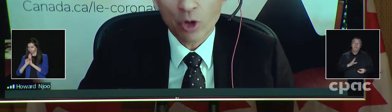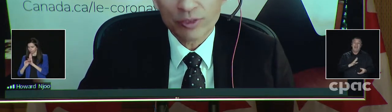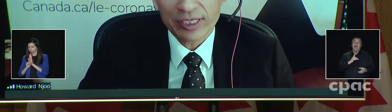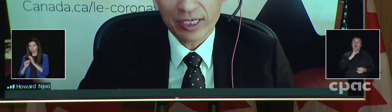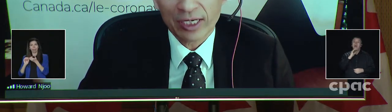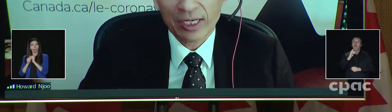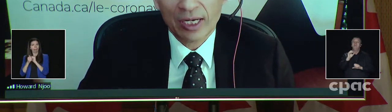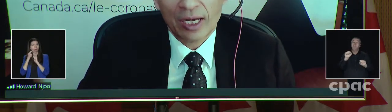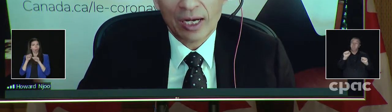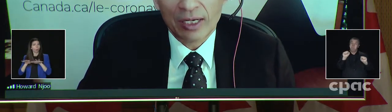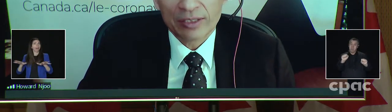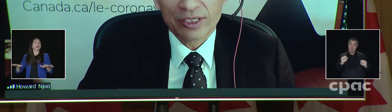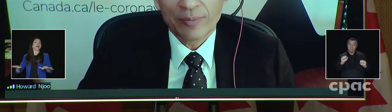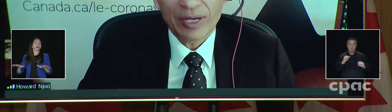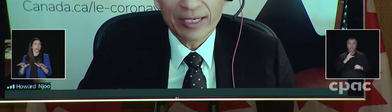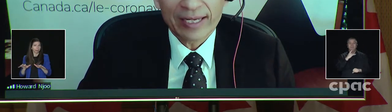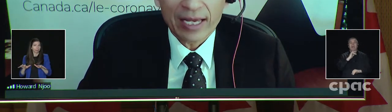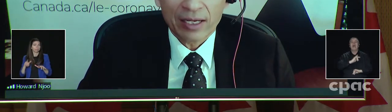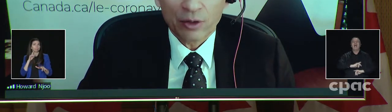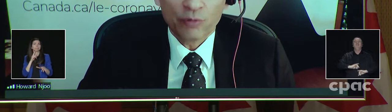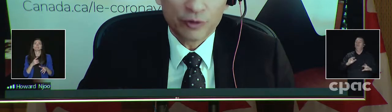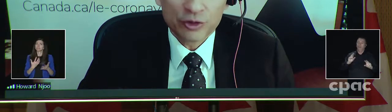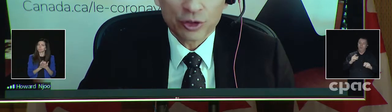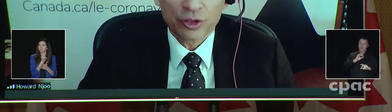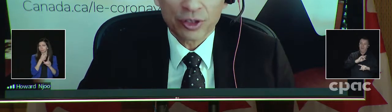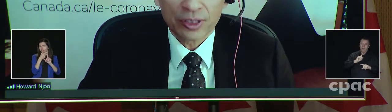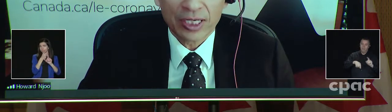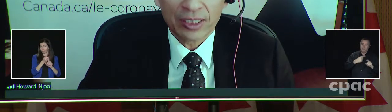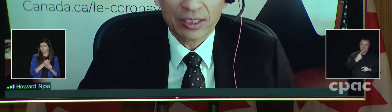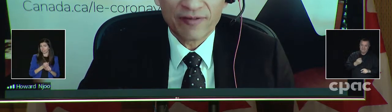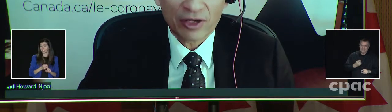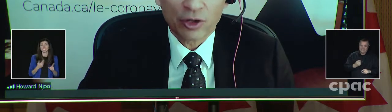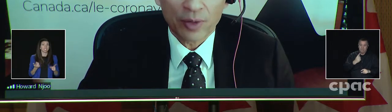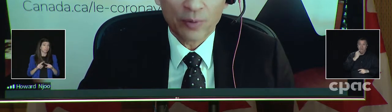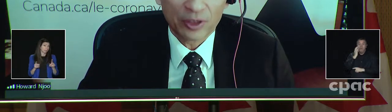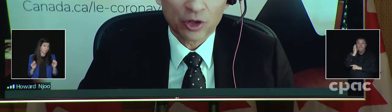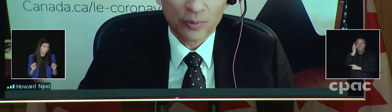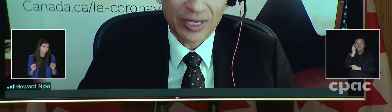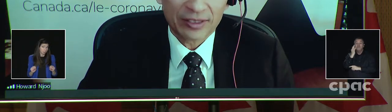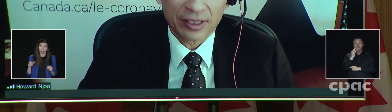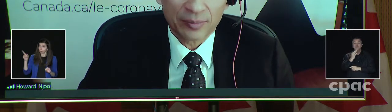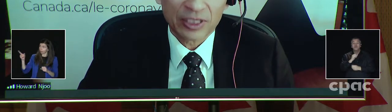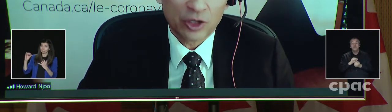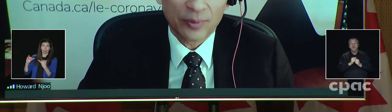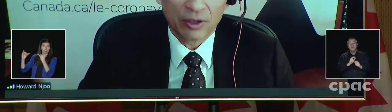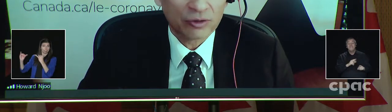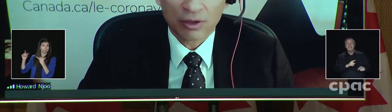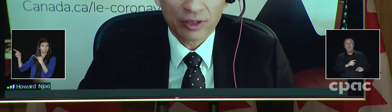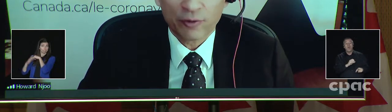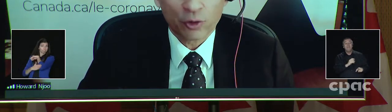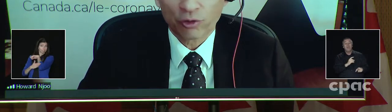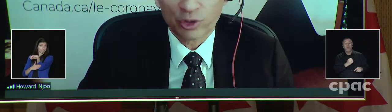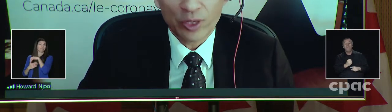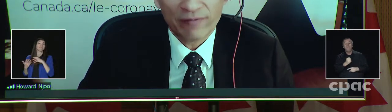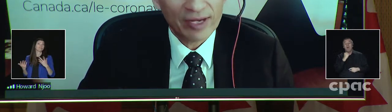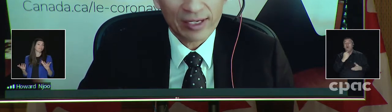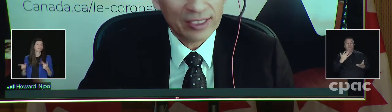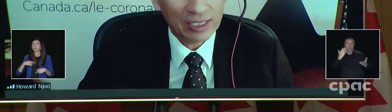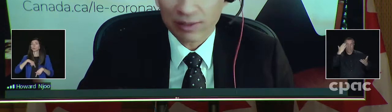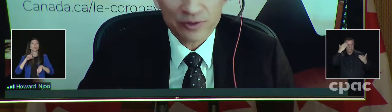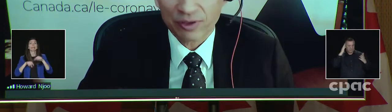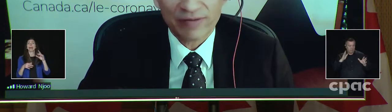dire non. Ce n'est pas le cas au futur que le variant Omicron peut être prédominant. Donc, il faut continuer